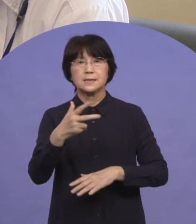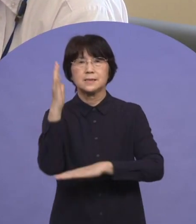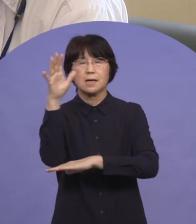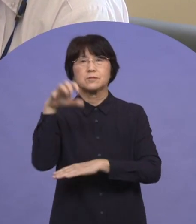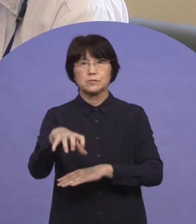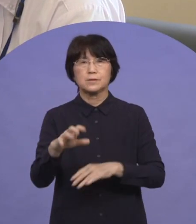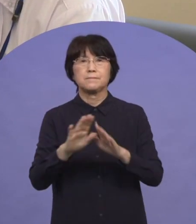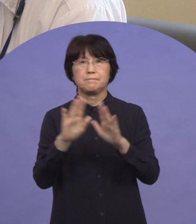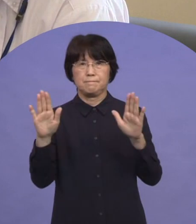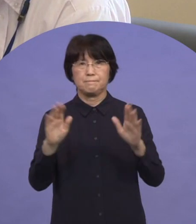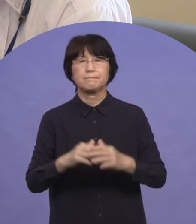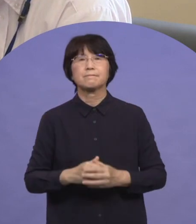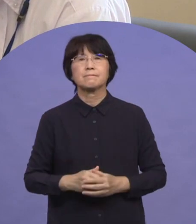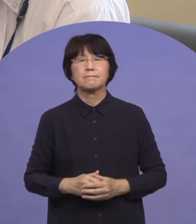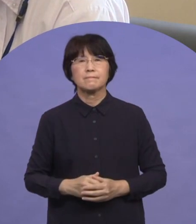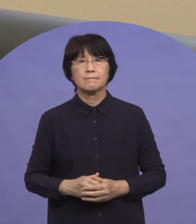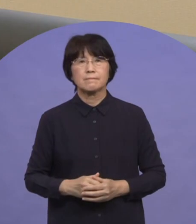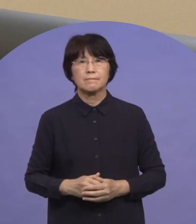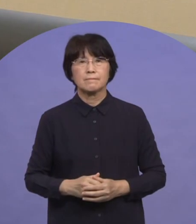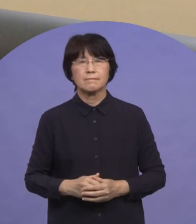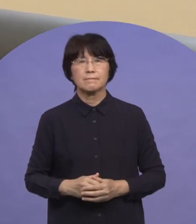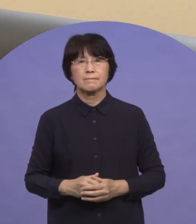ました。